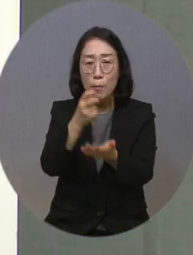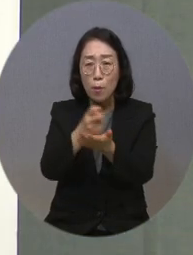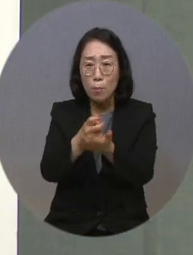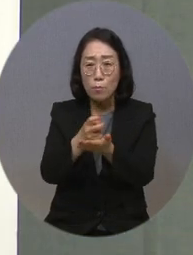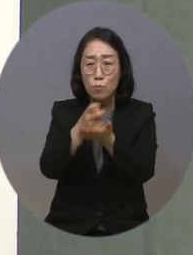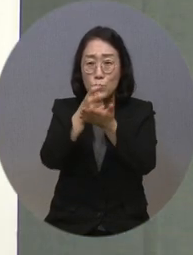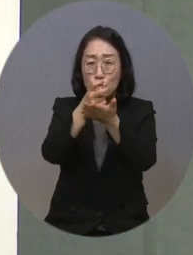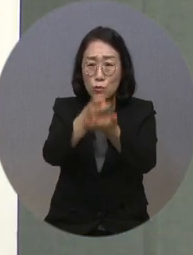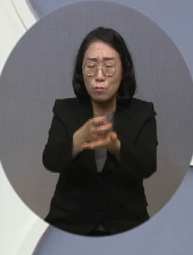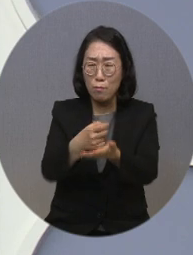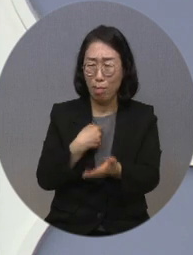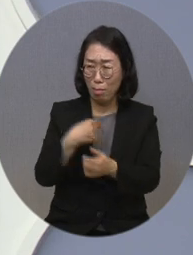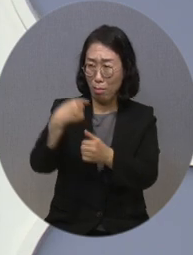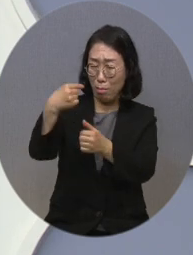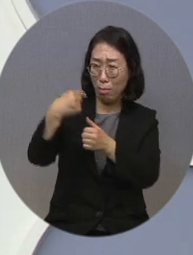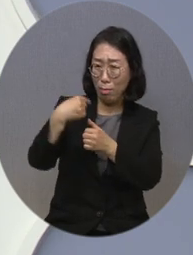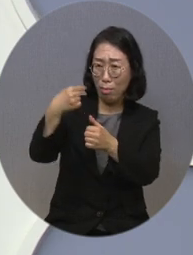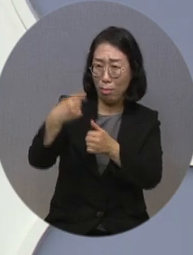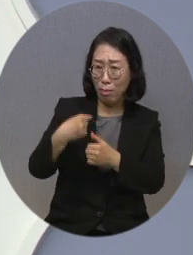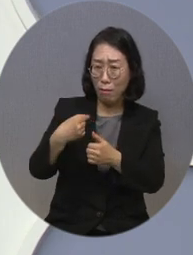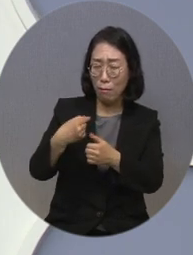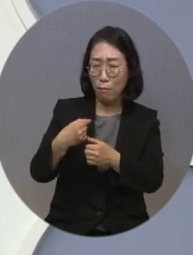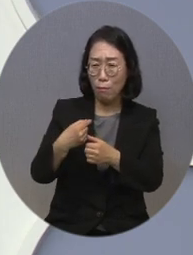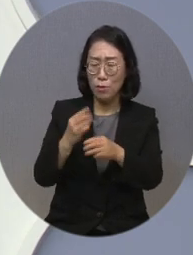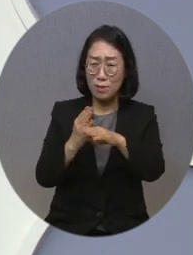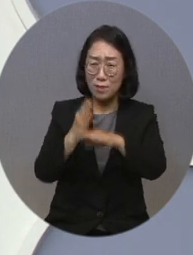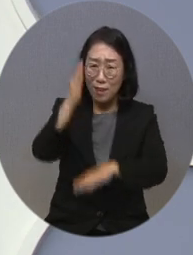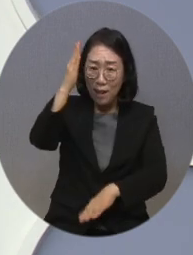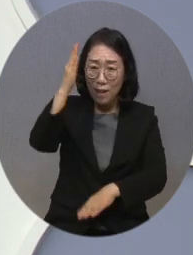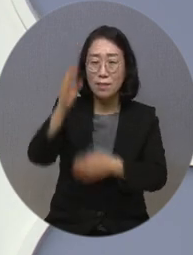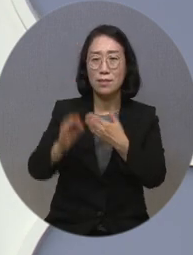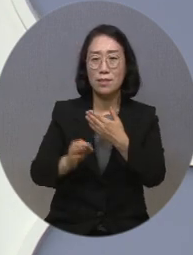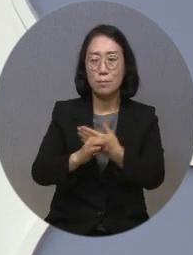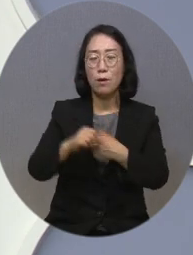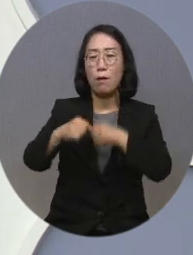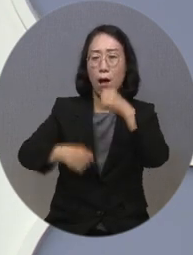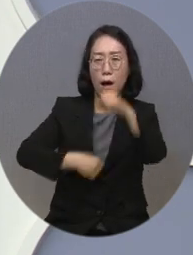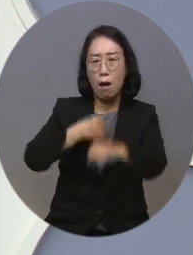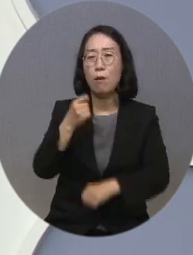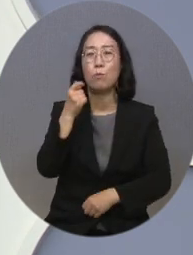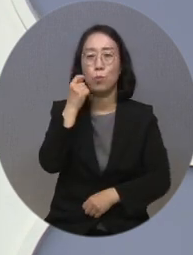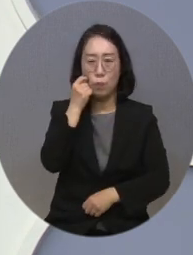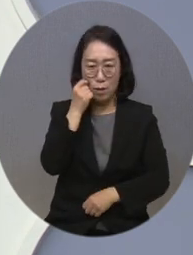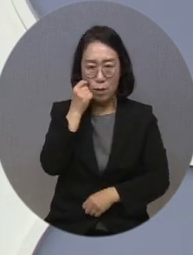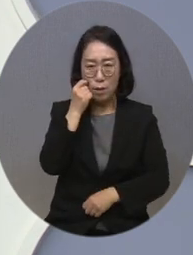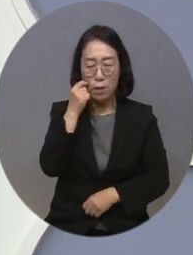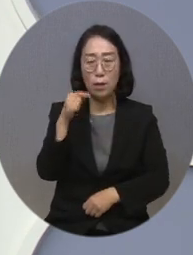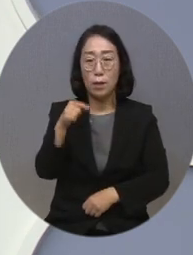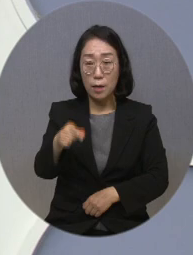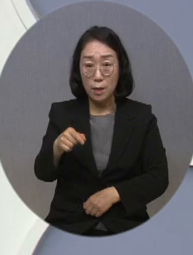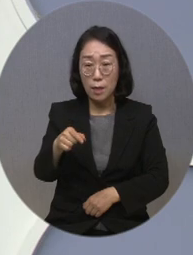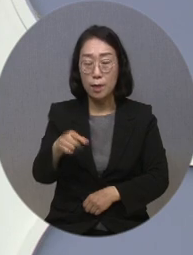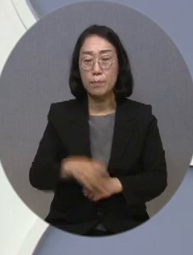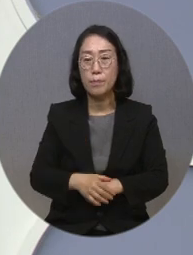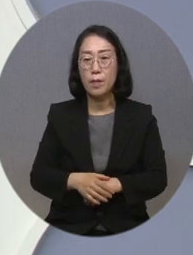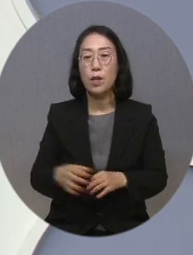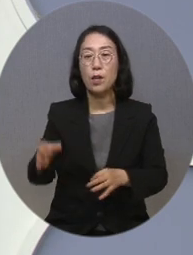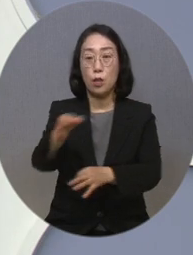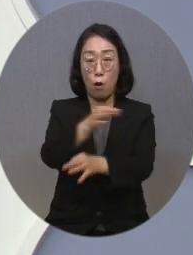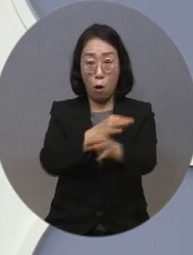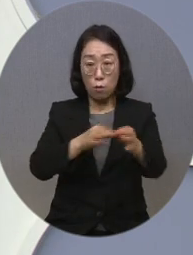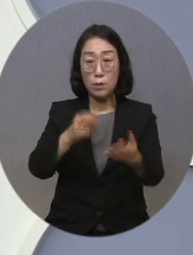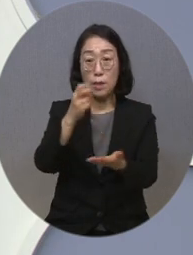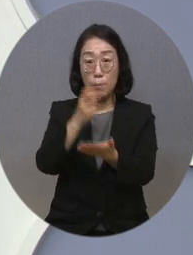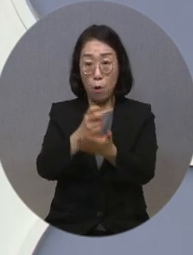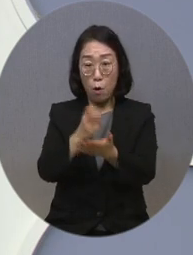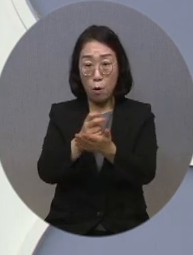그러니까 마음 놓고 우리 경제 주체들이 활동할 수 있는 여건만 다만 이 경제 질서를 교란하는 거라든지